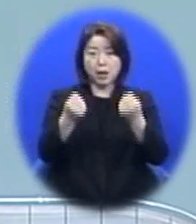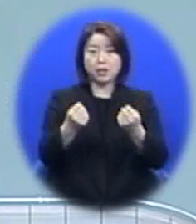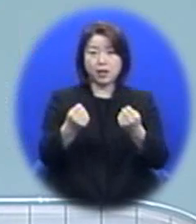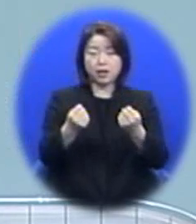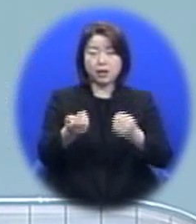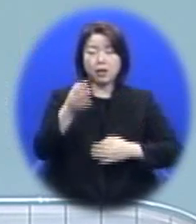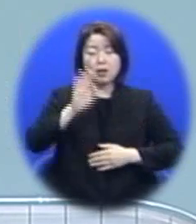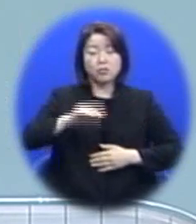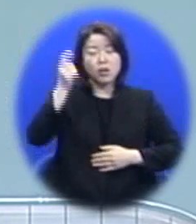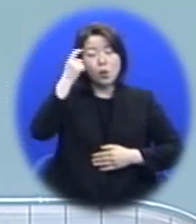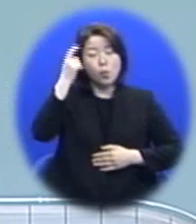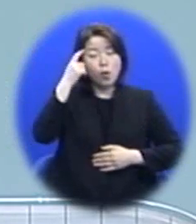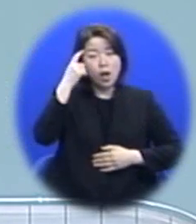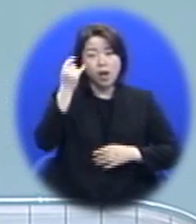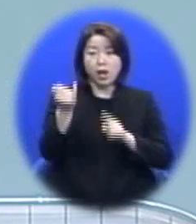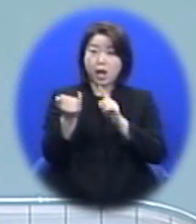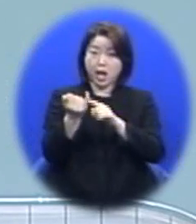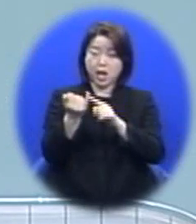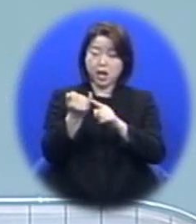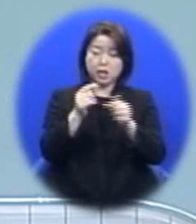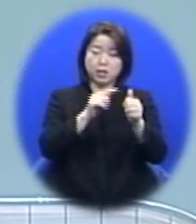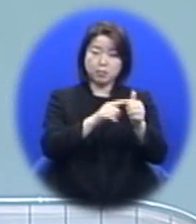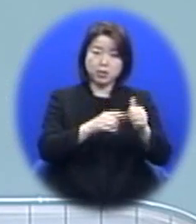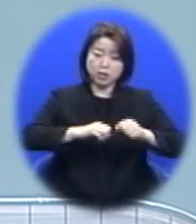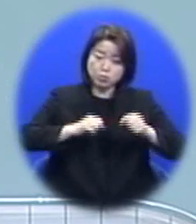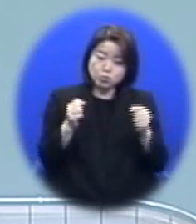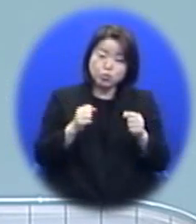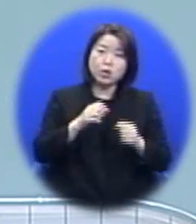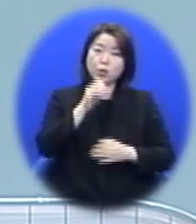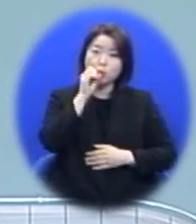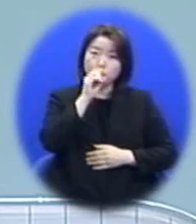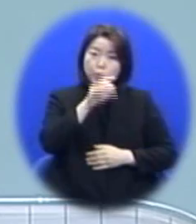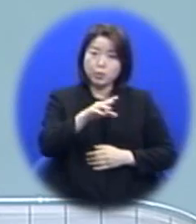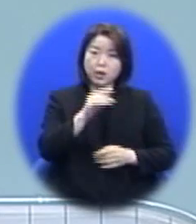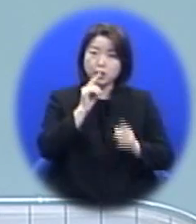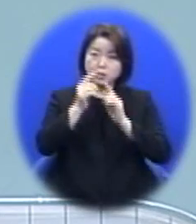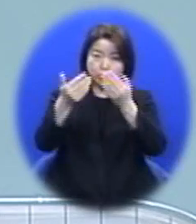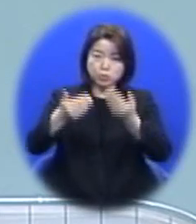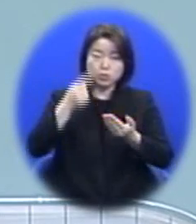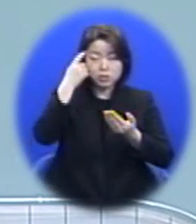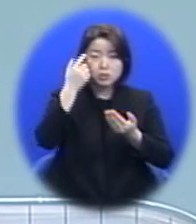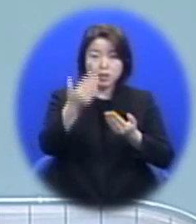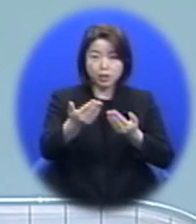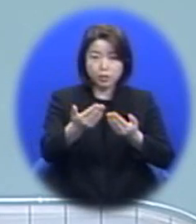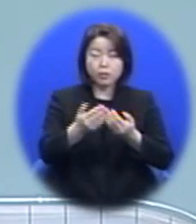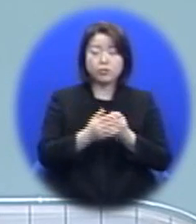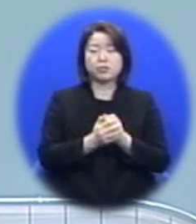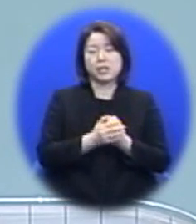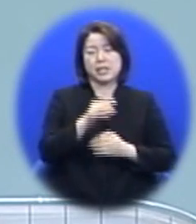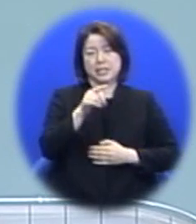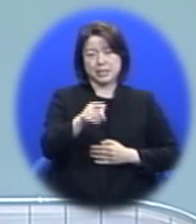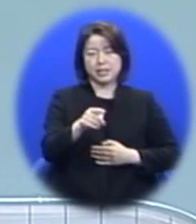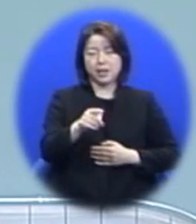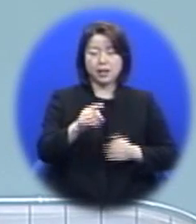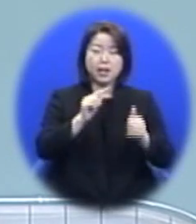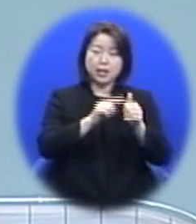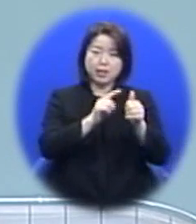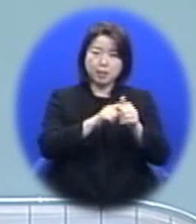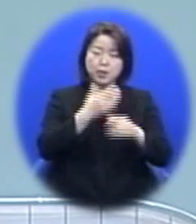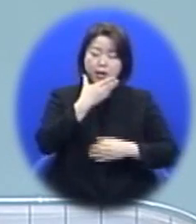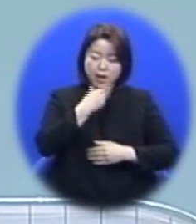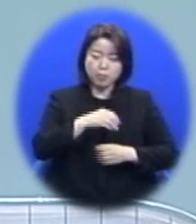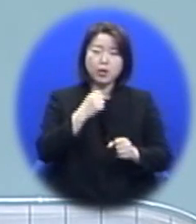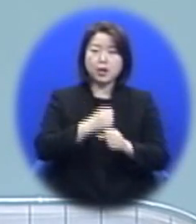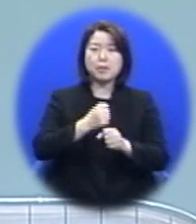보고 남편에게 순종하라고 했을까요? 그게 남편을 행복하게 해주는 열쇠이거든요. 그래서